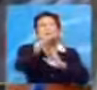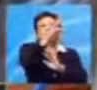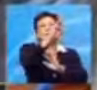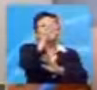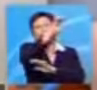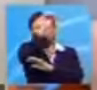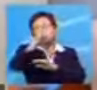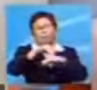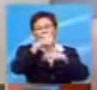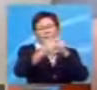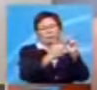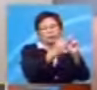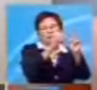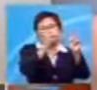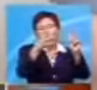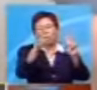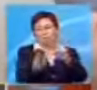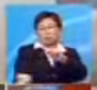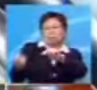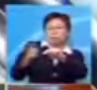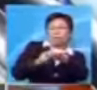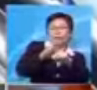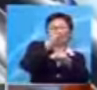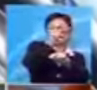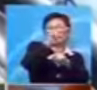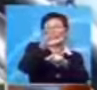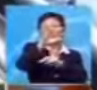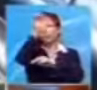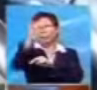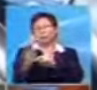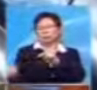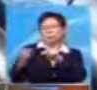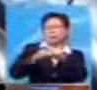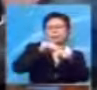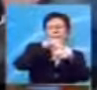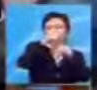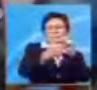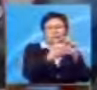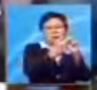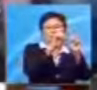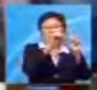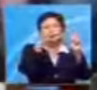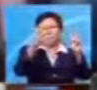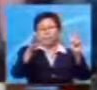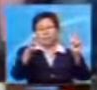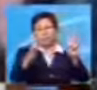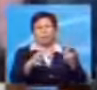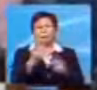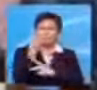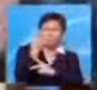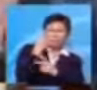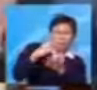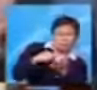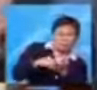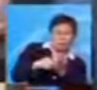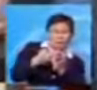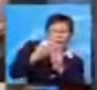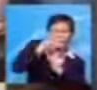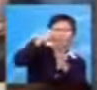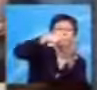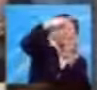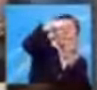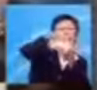tahun 2014 dan bertambah 25% lagi pada tahun 2015 terbaharu melalui program